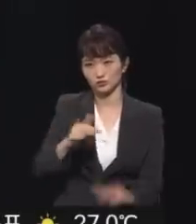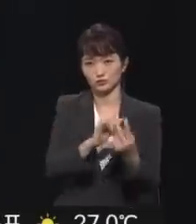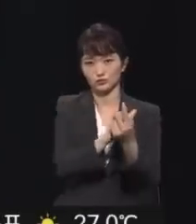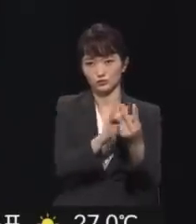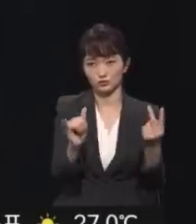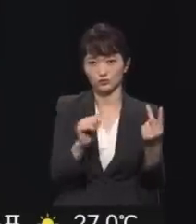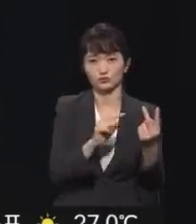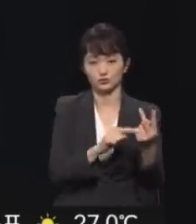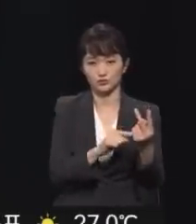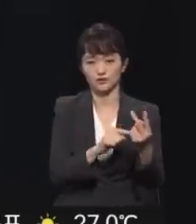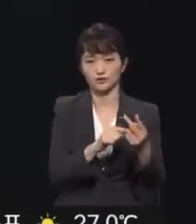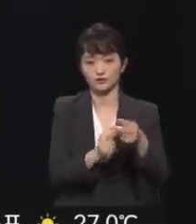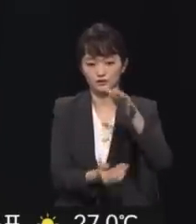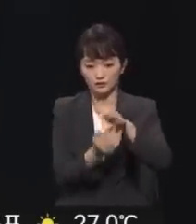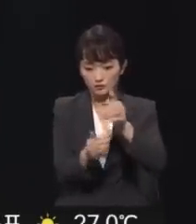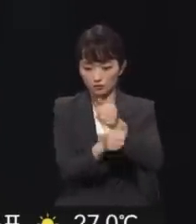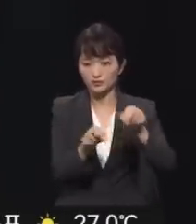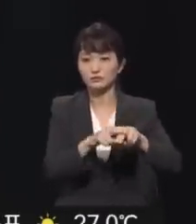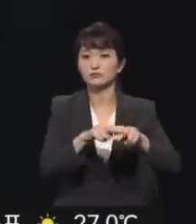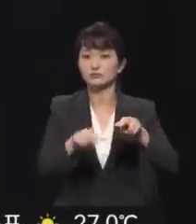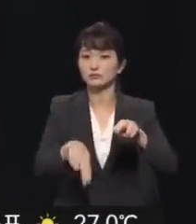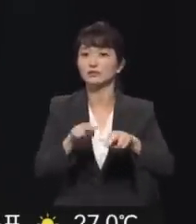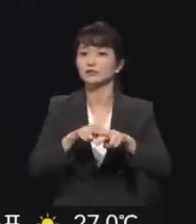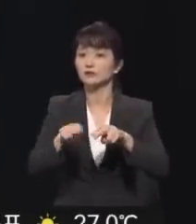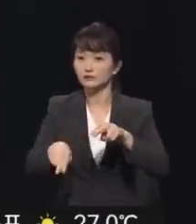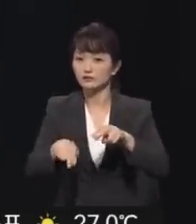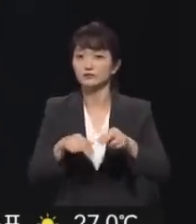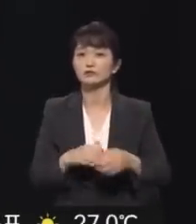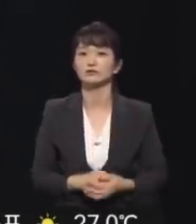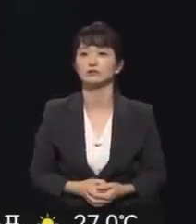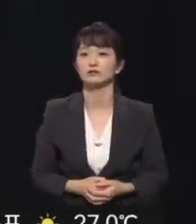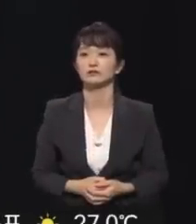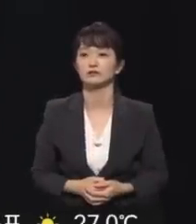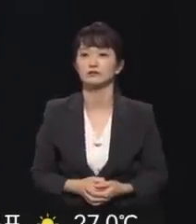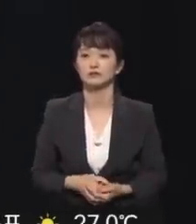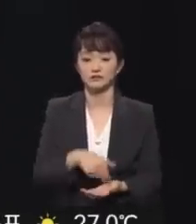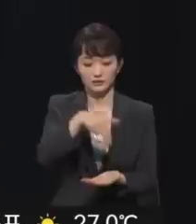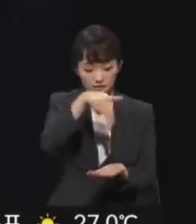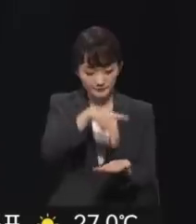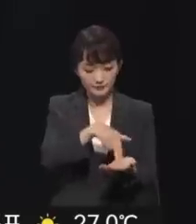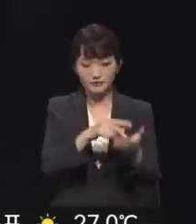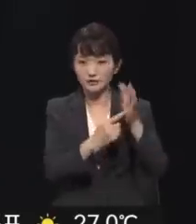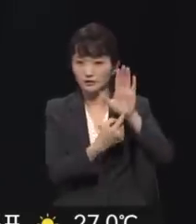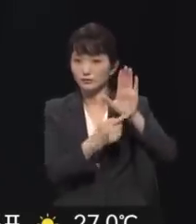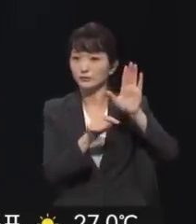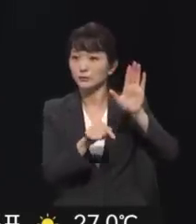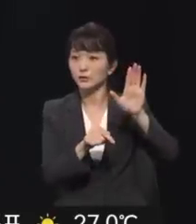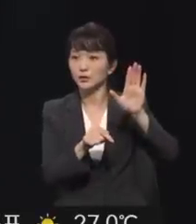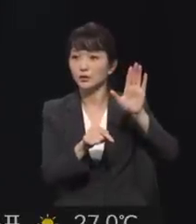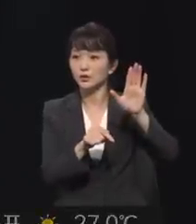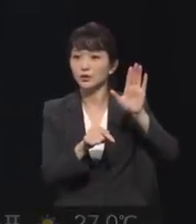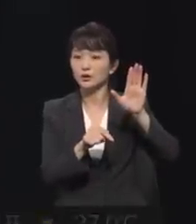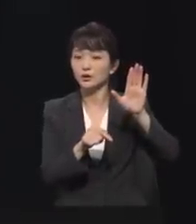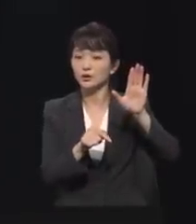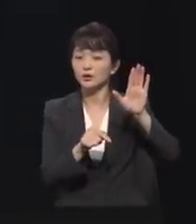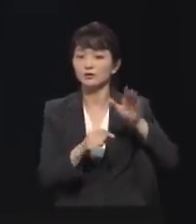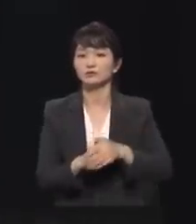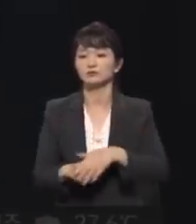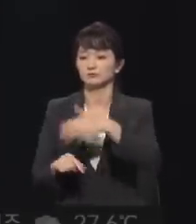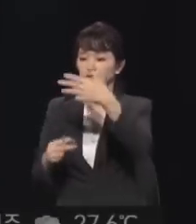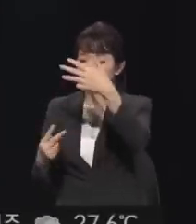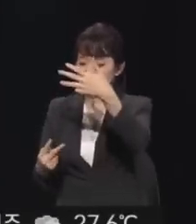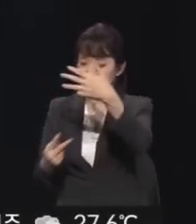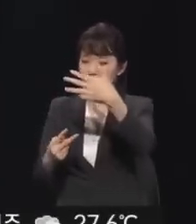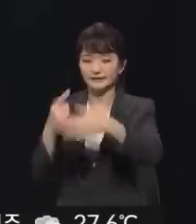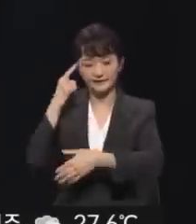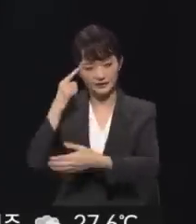국민의 힘이 자충수를 둔 거 죠 왜냐 최근에는 사태에 표명 의사 표명을 했는데 조금 뒤에 의결할 때는 8월 2일 에 의결할